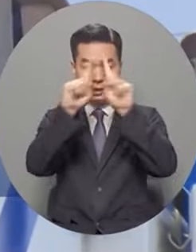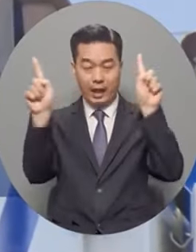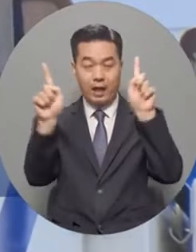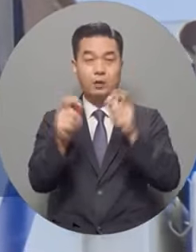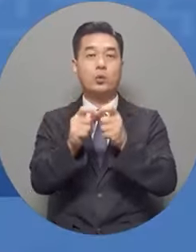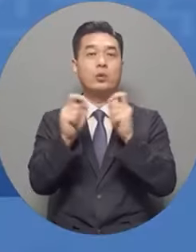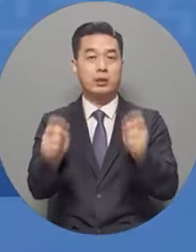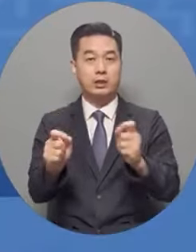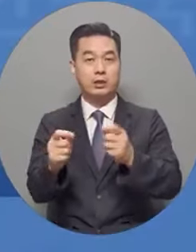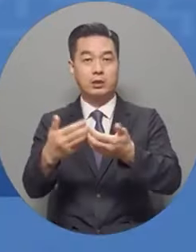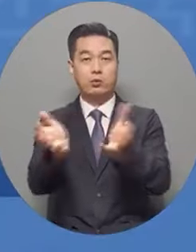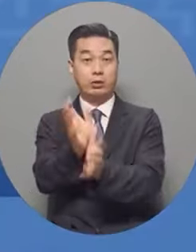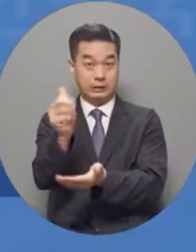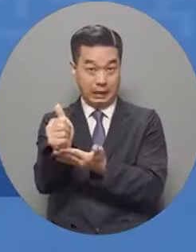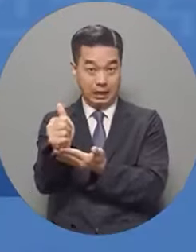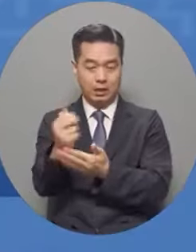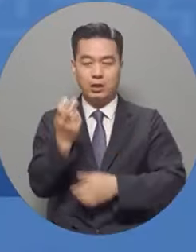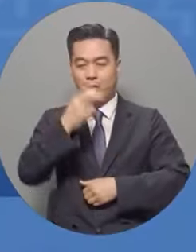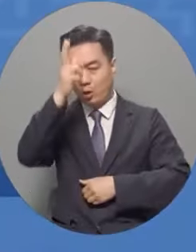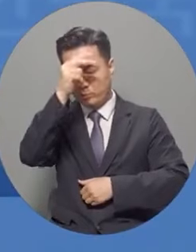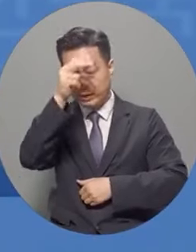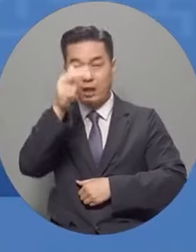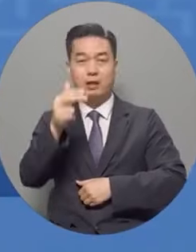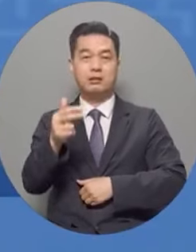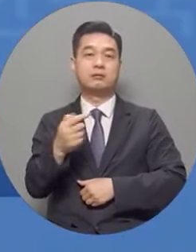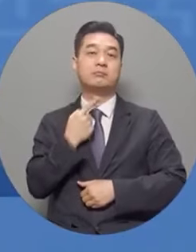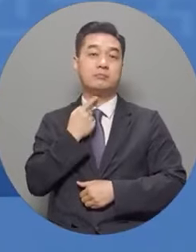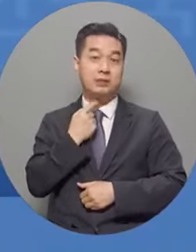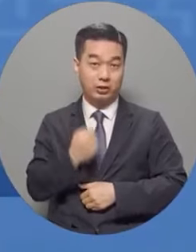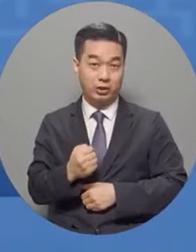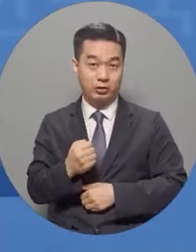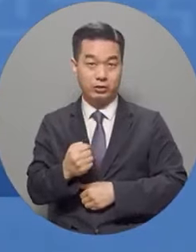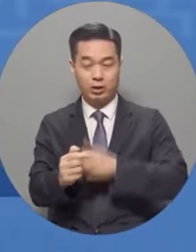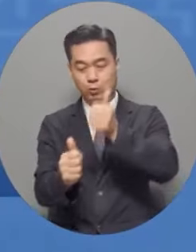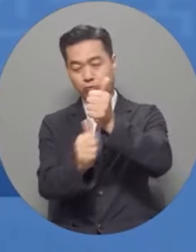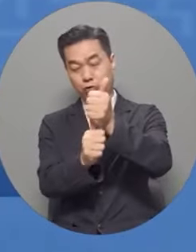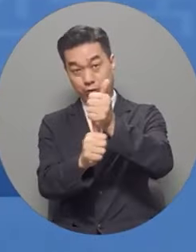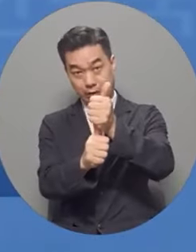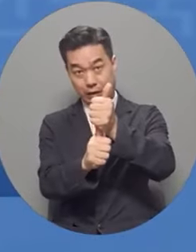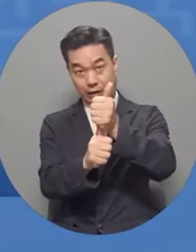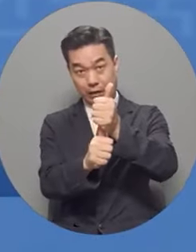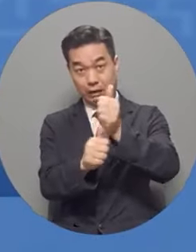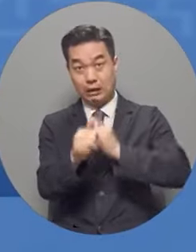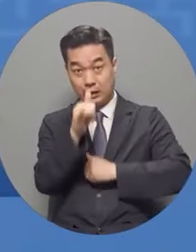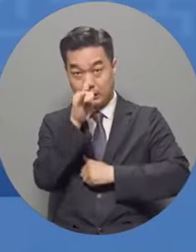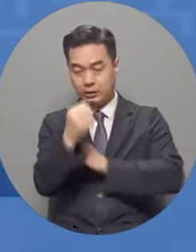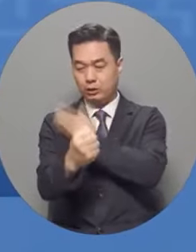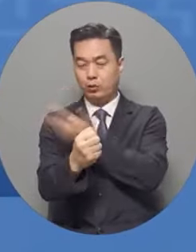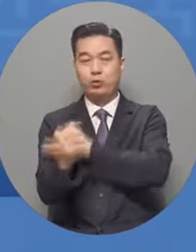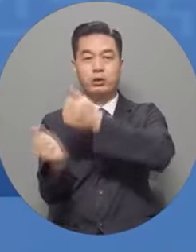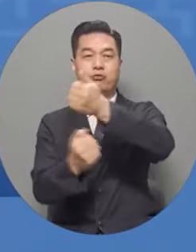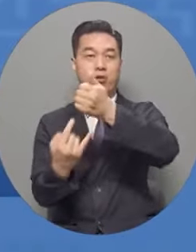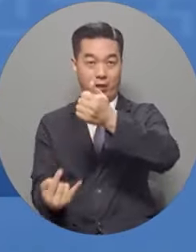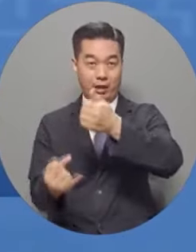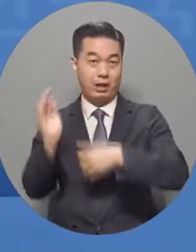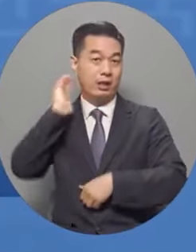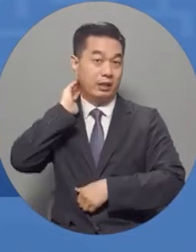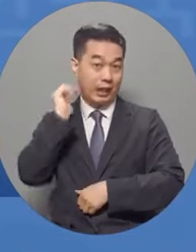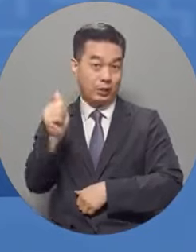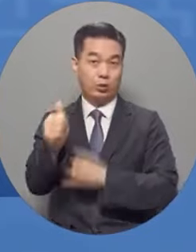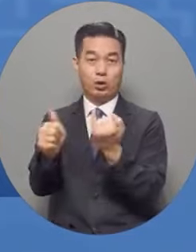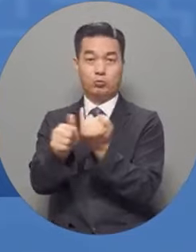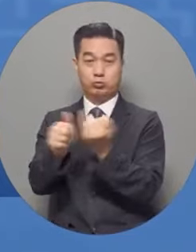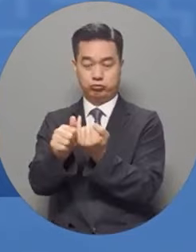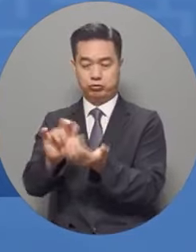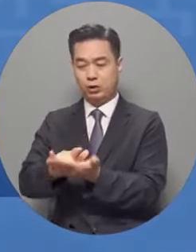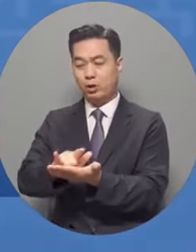위원장과 검찰 출신 부위원장이 있는 권익위가 대통령과 영부인의 해외 순방